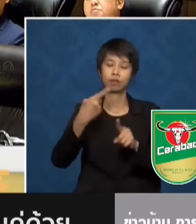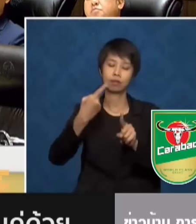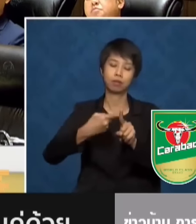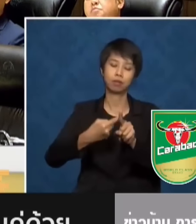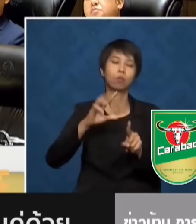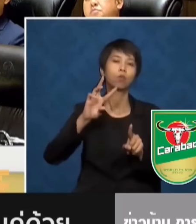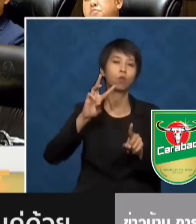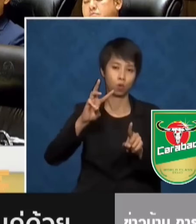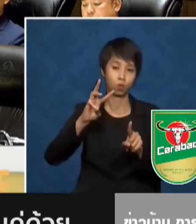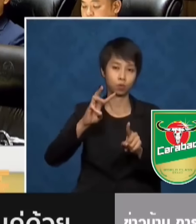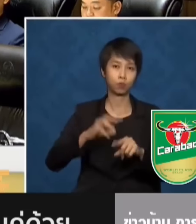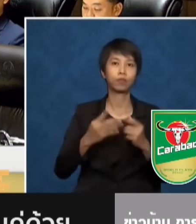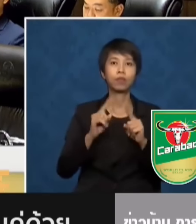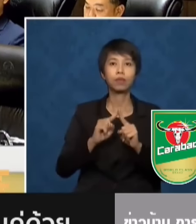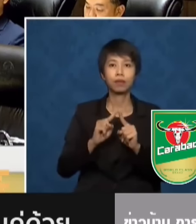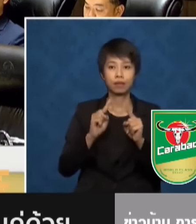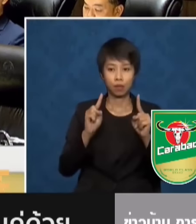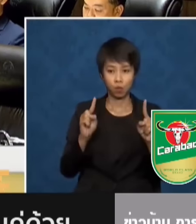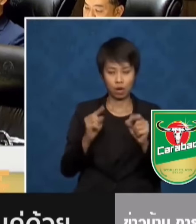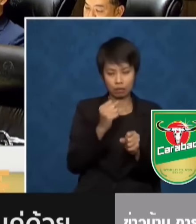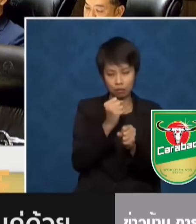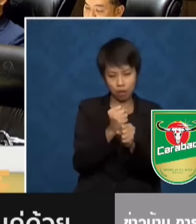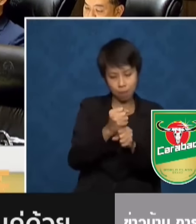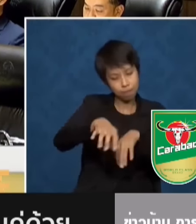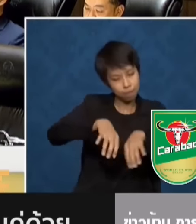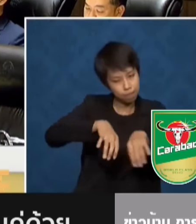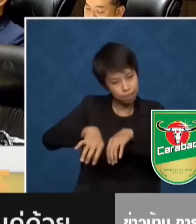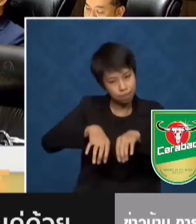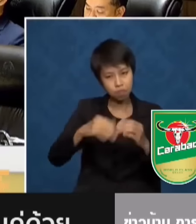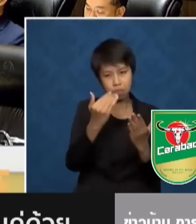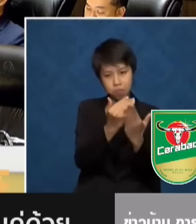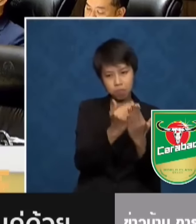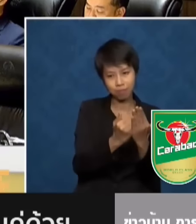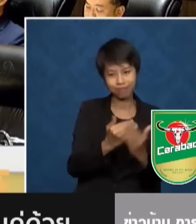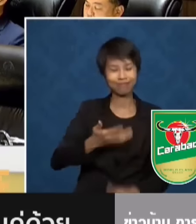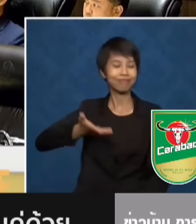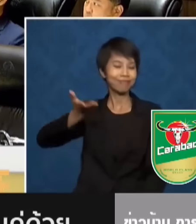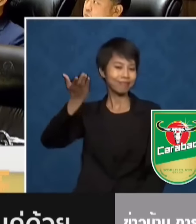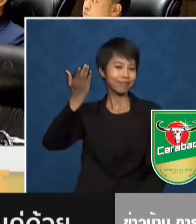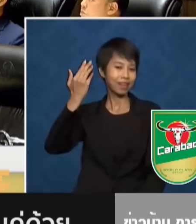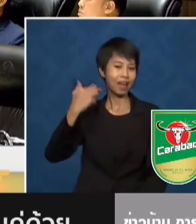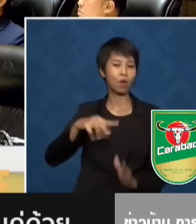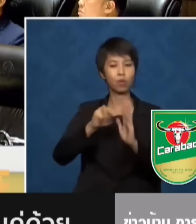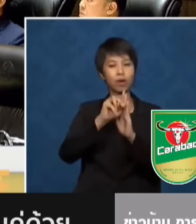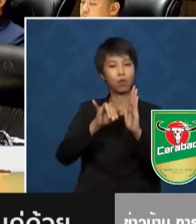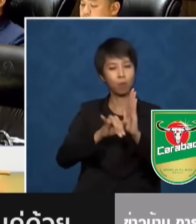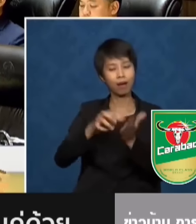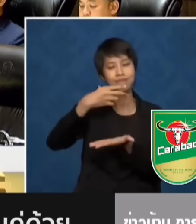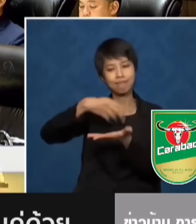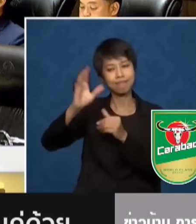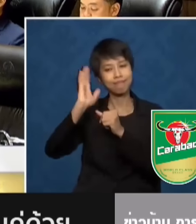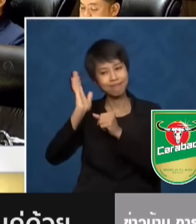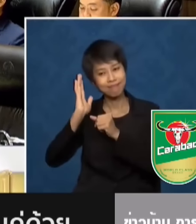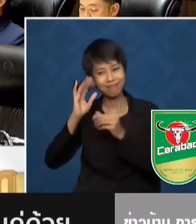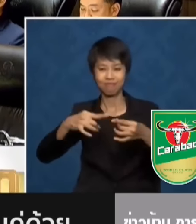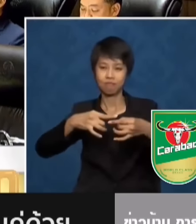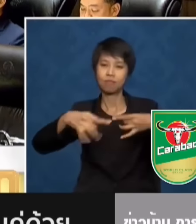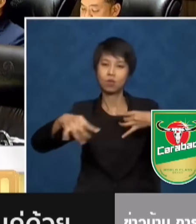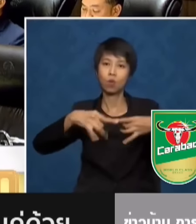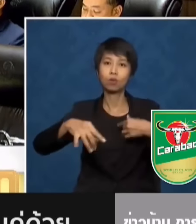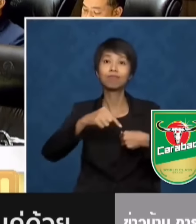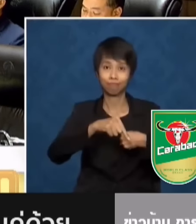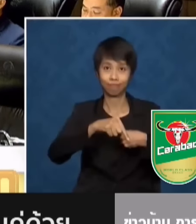อนว่าเรื่องที่เราจะพูดวันนี้เพราะอะไรเป็นมาอย่าง ที่มาที่ไป พออ่านในยติเสร็จปุ๊บคุณชัยวัฒน์ก็กล่าวเพิ่มเติมบอกว่าที่สำคัญน